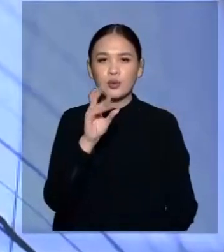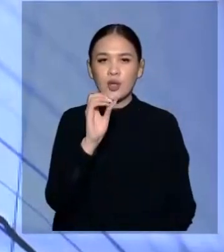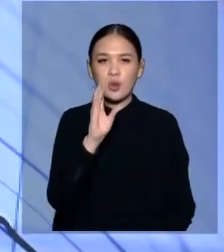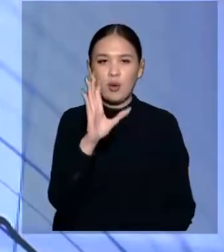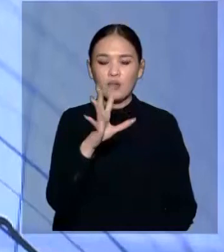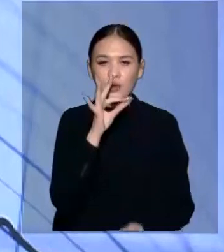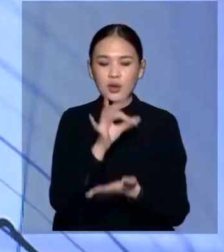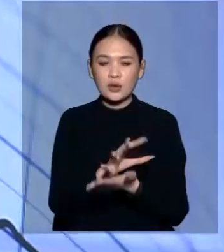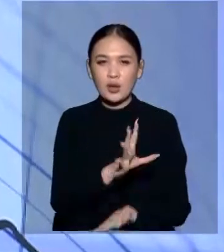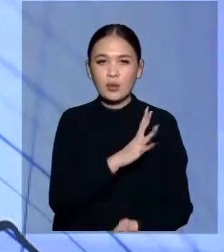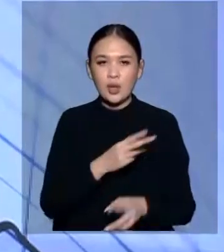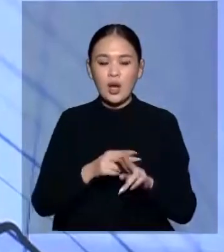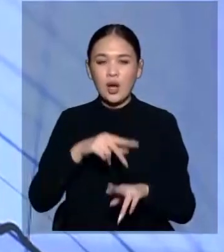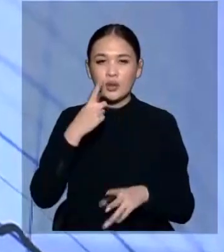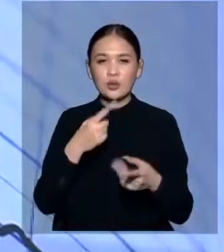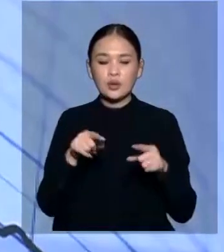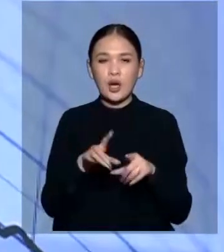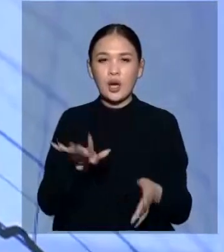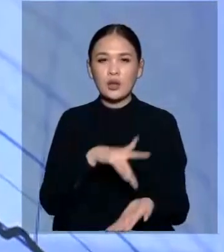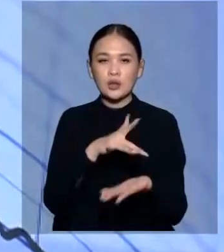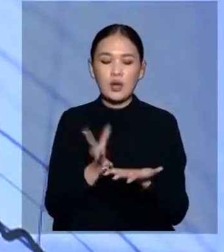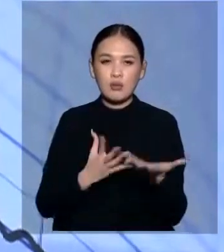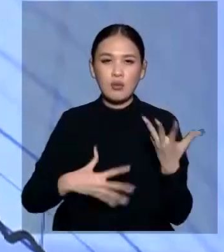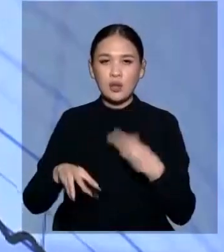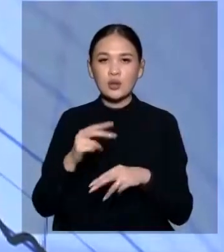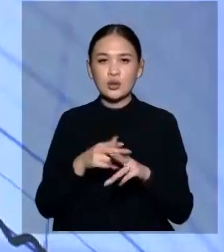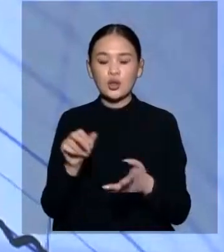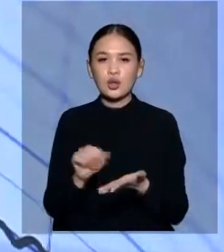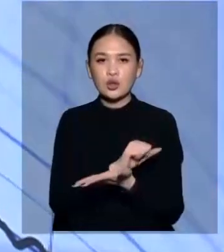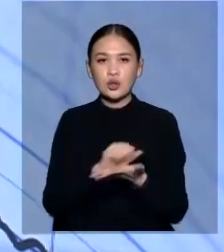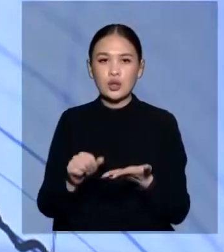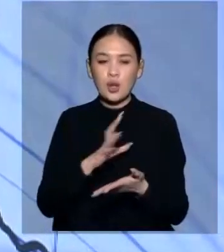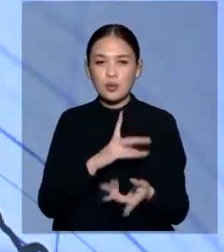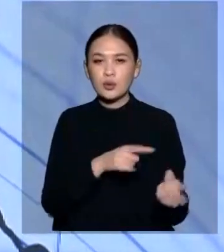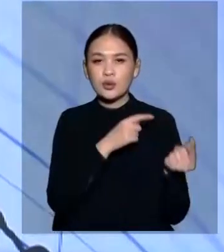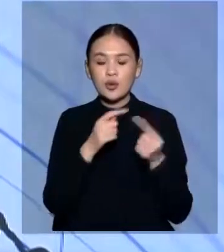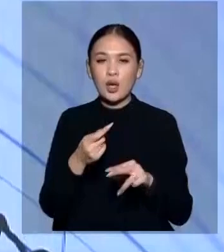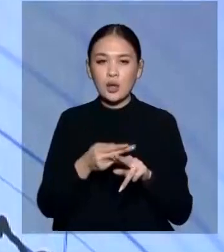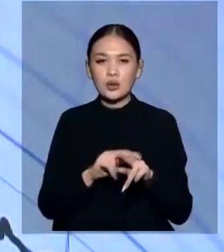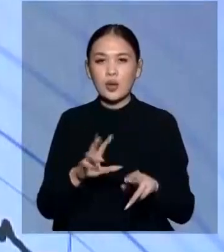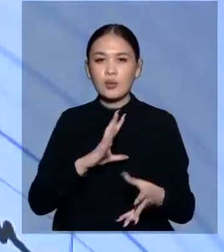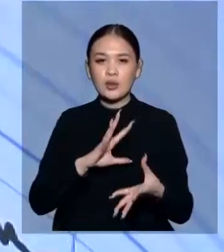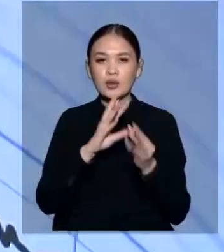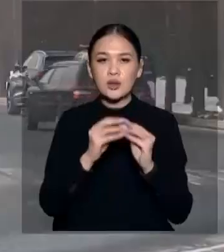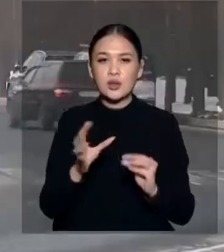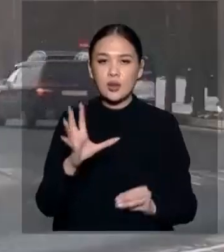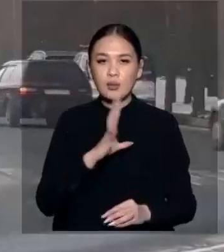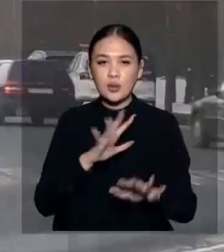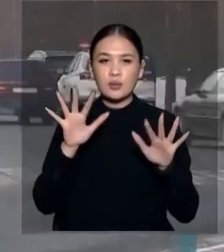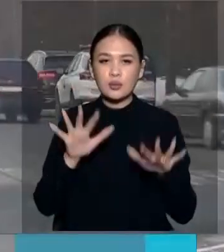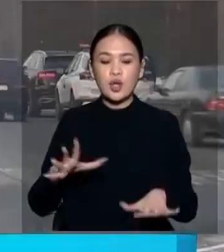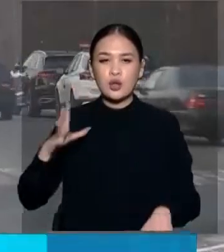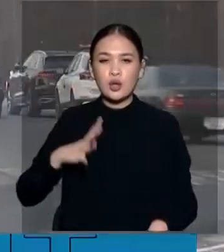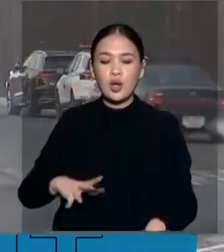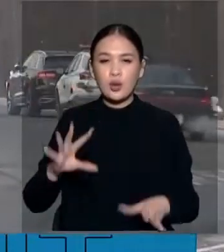Өзбеков жауап берді. Айтуынша, қаладағы барлық нысандар құжаттандыру рәсімін өткен, соның негізінде олардың сейсмикалық